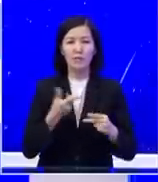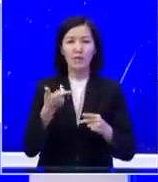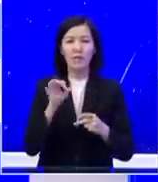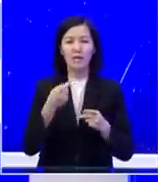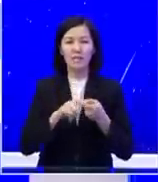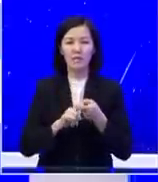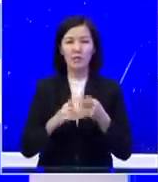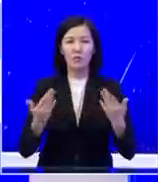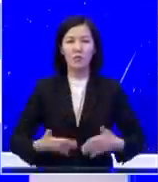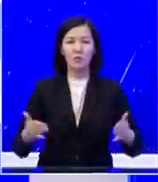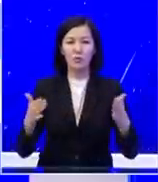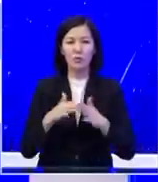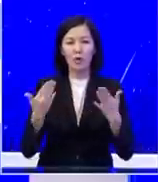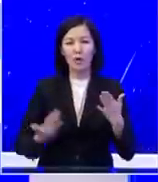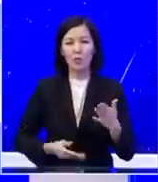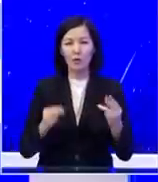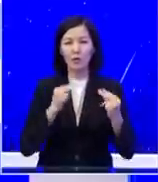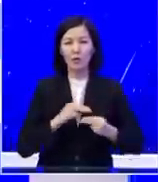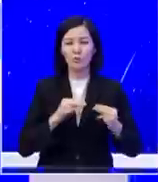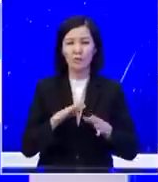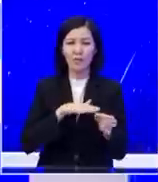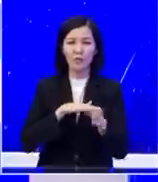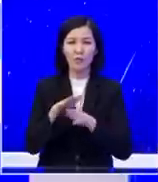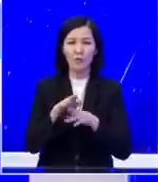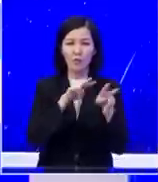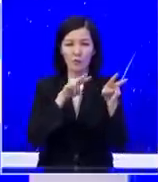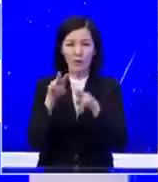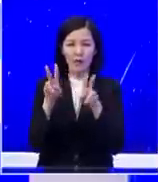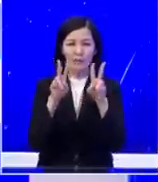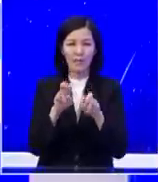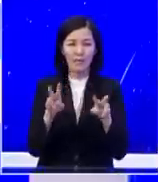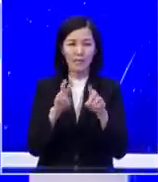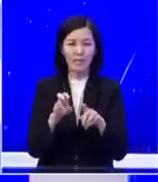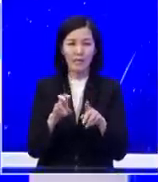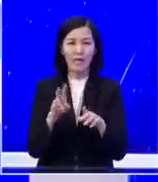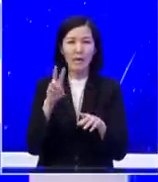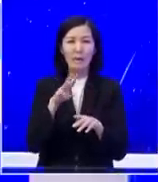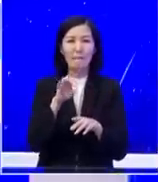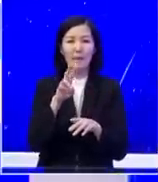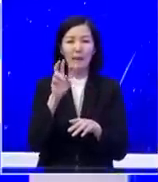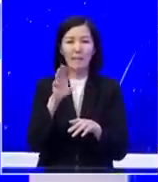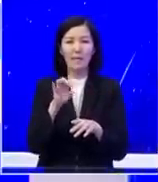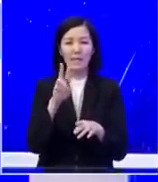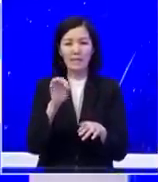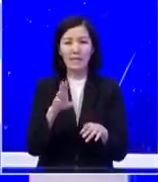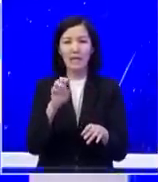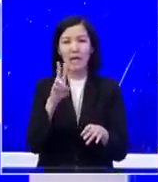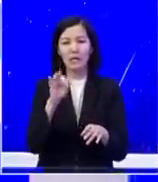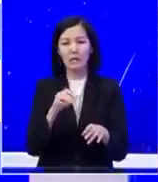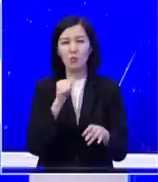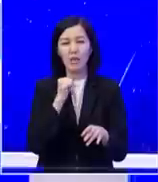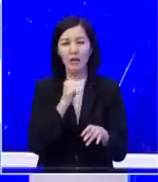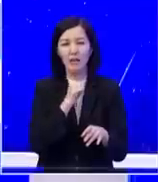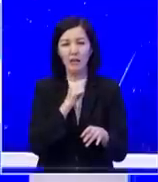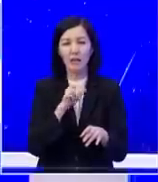және әлеуметтік саладағы жұмыстардың іске асу барысын бақылады. Арнайы сапар барысында Асқар Мамин Ескелді, Ақсу, Талғар,